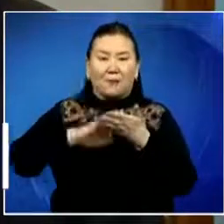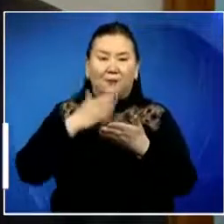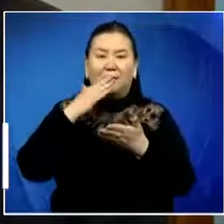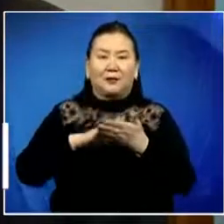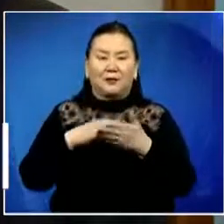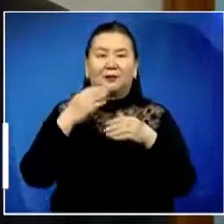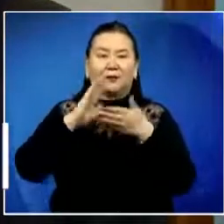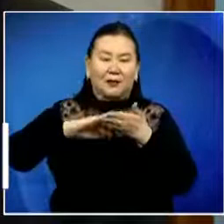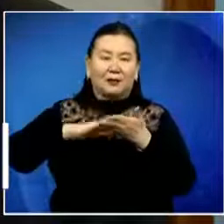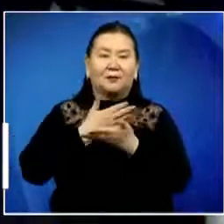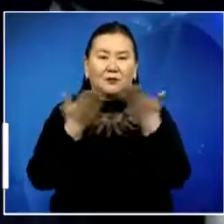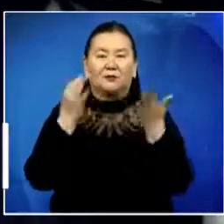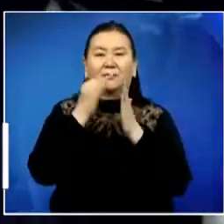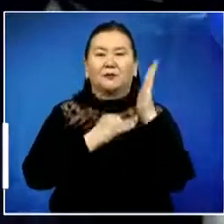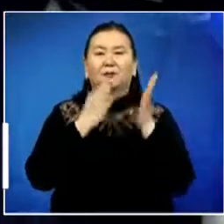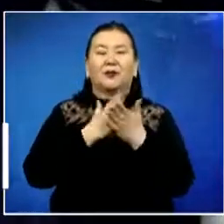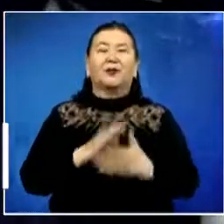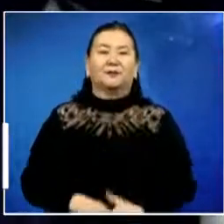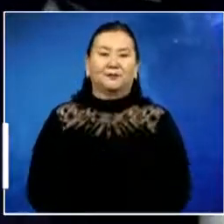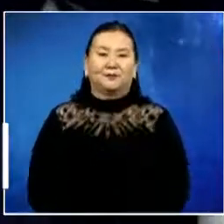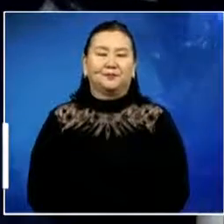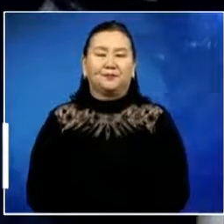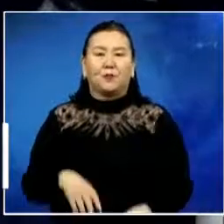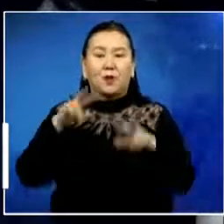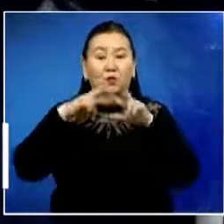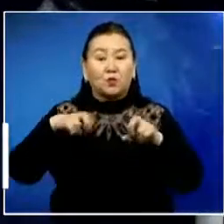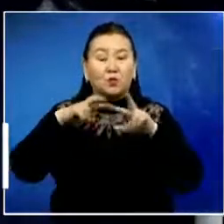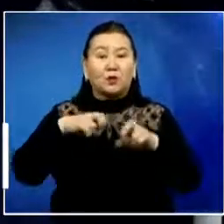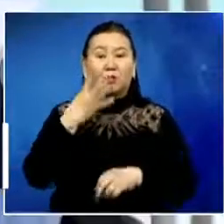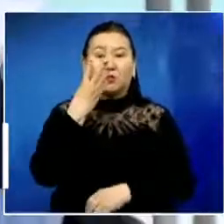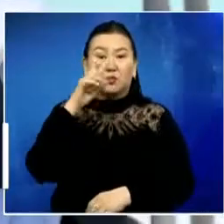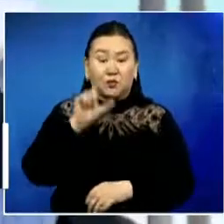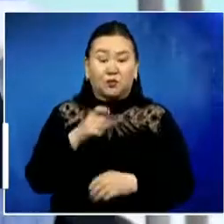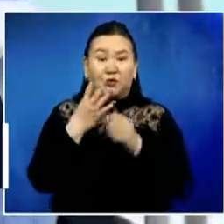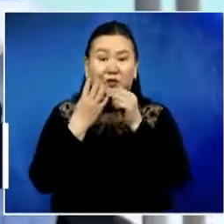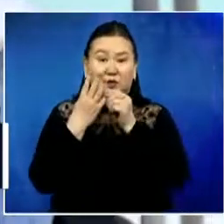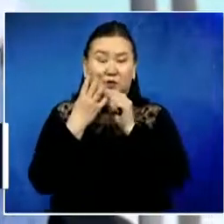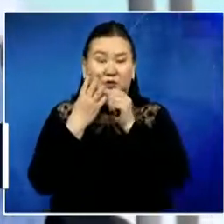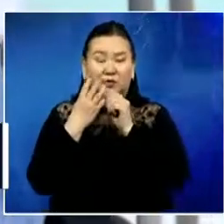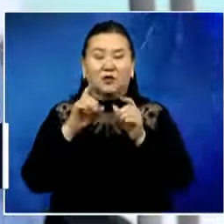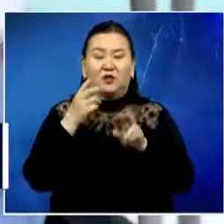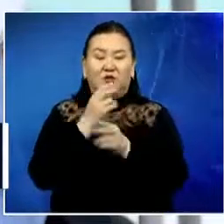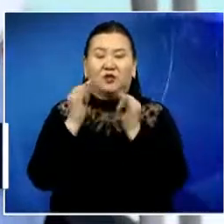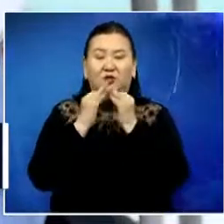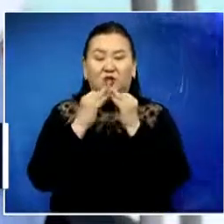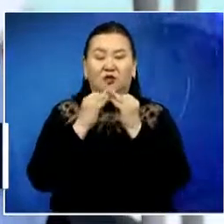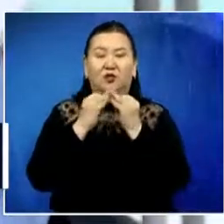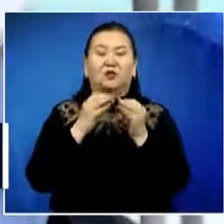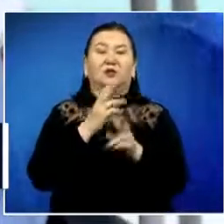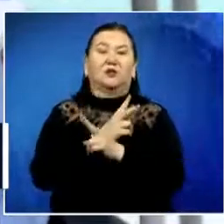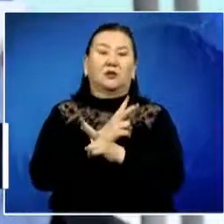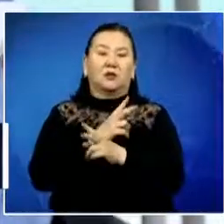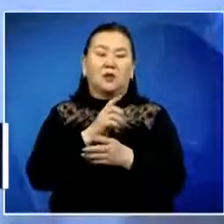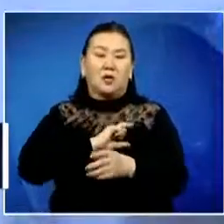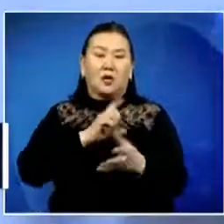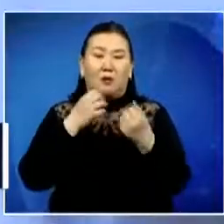одоо танилцуулж нэгтгэж байгаа. Судлаагаар 4 хүүхд тутмын нэг нь интернет хэрэглээний эрх авахын тулд гэр бүлийн хувийн мэдээлэл өгөхөд